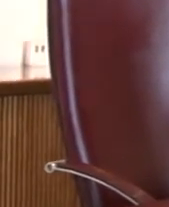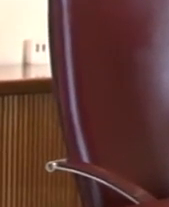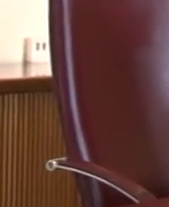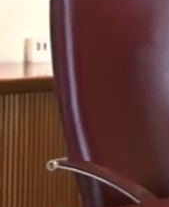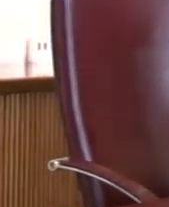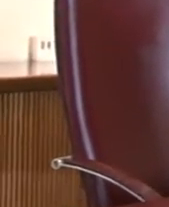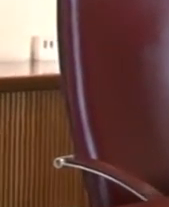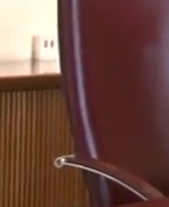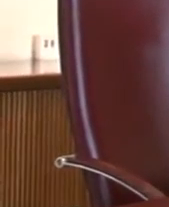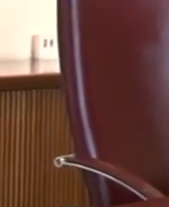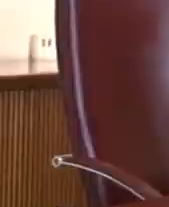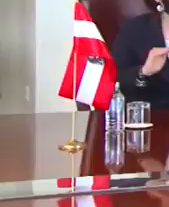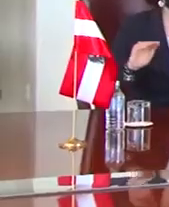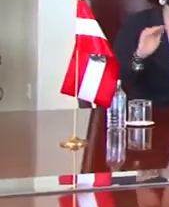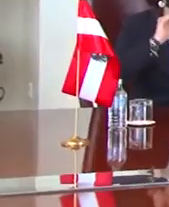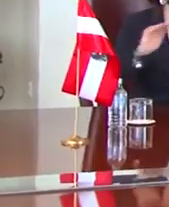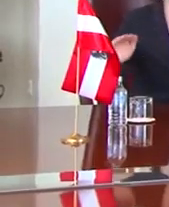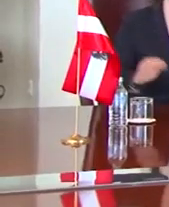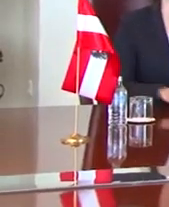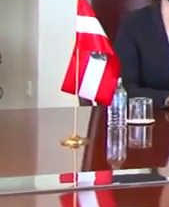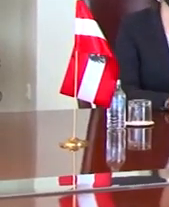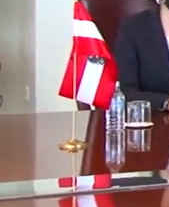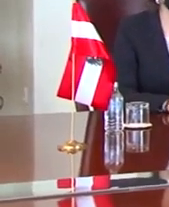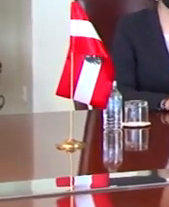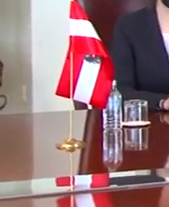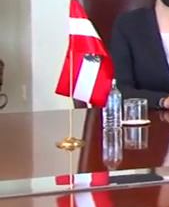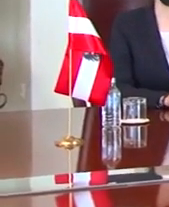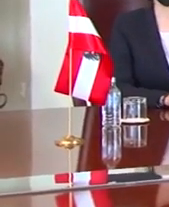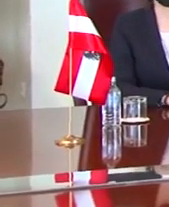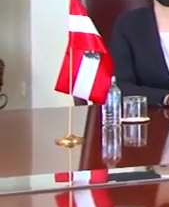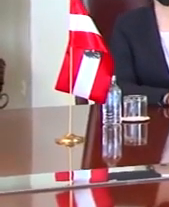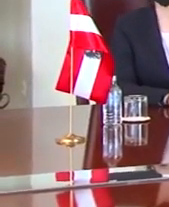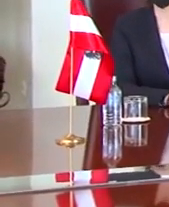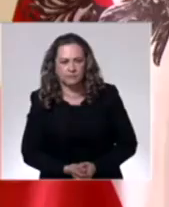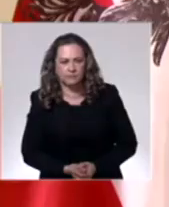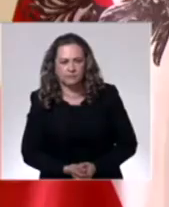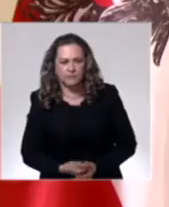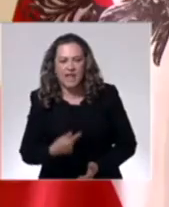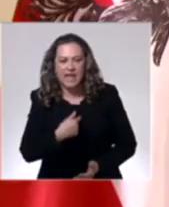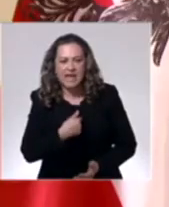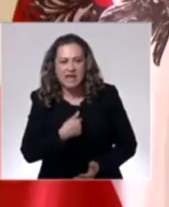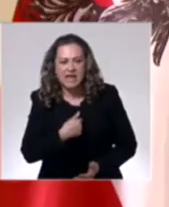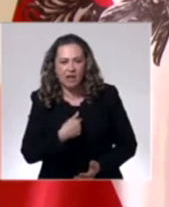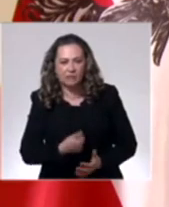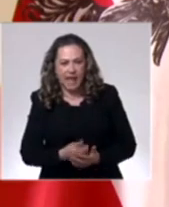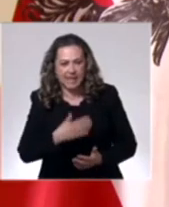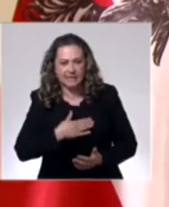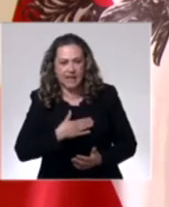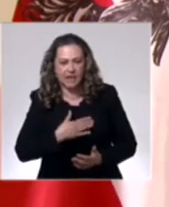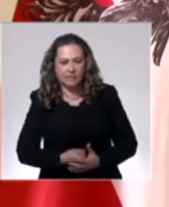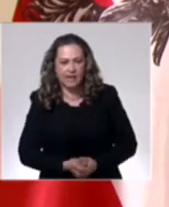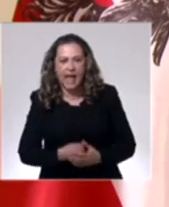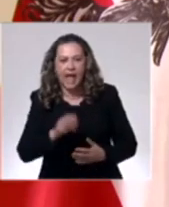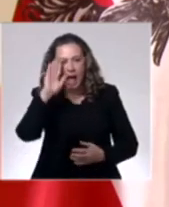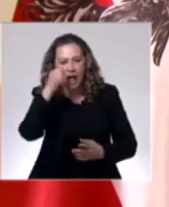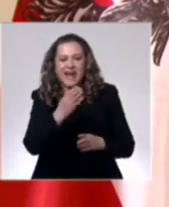е неприфатлива идејата Албанија да ги почне пристапните преговори во јуни, а Македонија се уште да чека. Сакаме Албанија